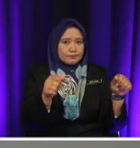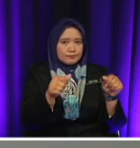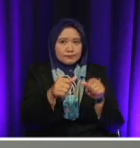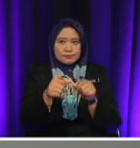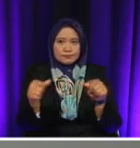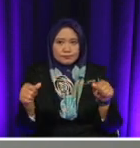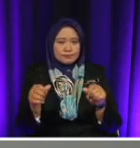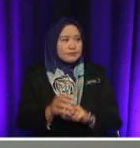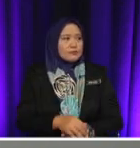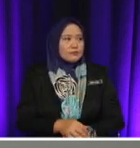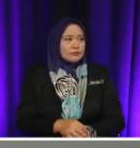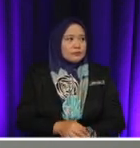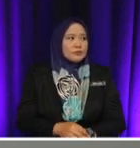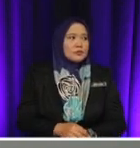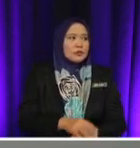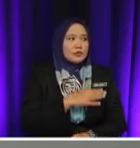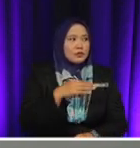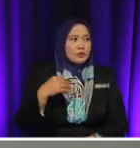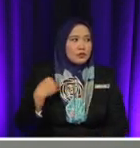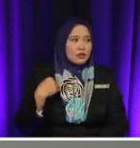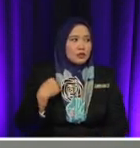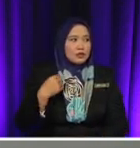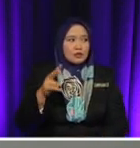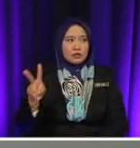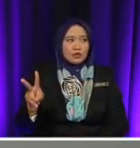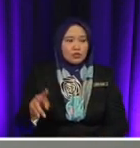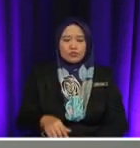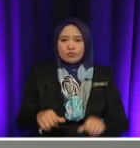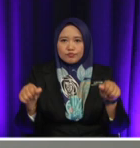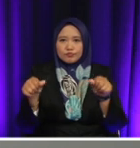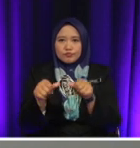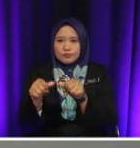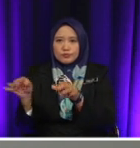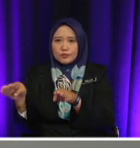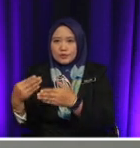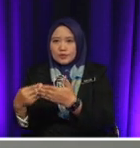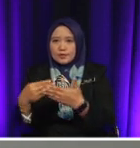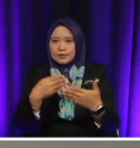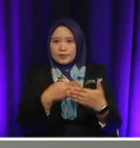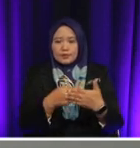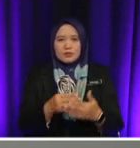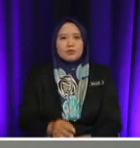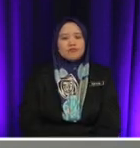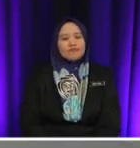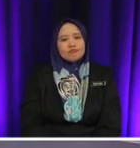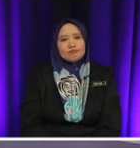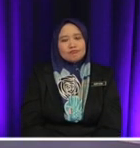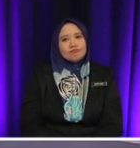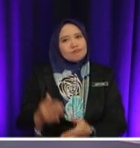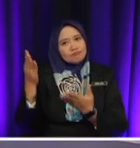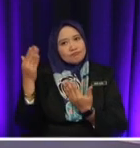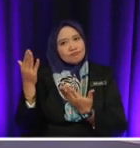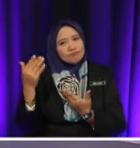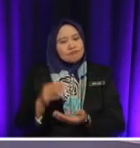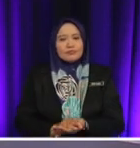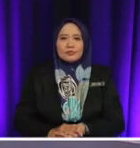manakala variasi selanjar jarak di antara bar tadi adalah dekat dekatdkat semoga perkongsian untuk 11